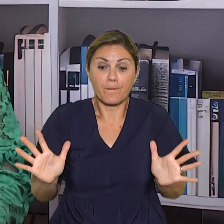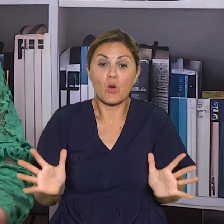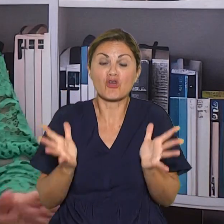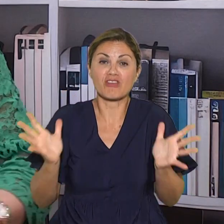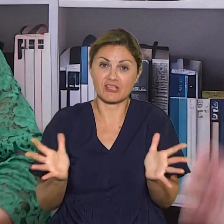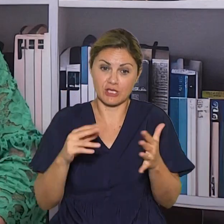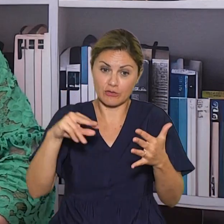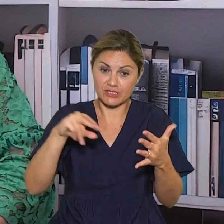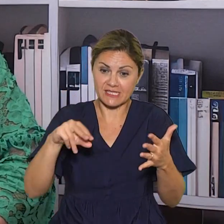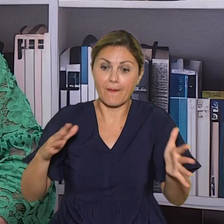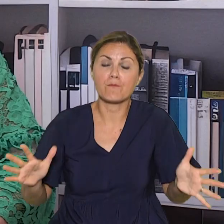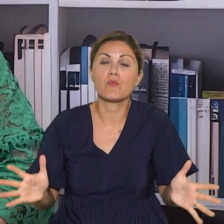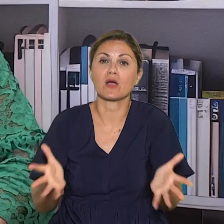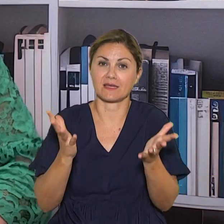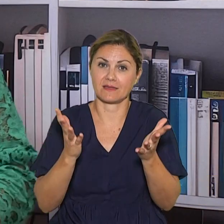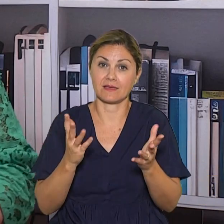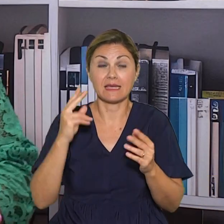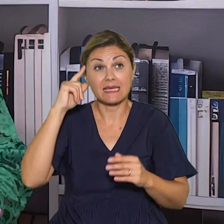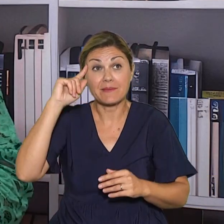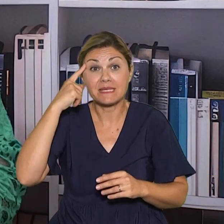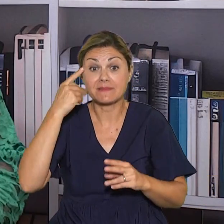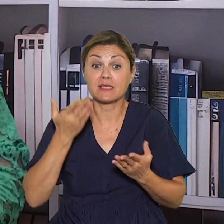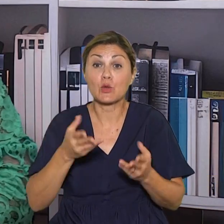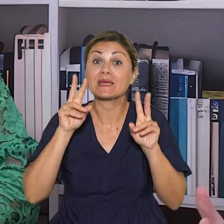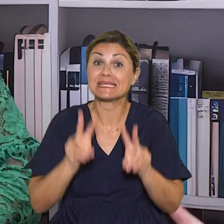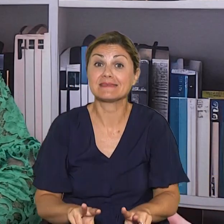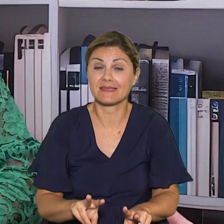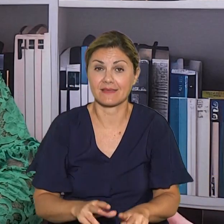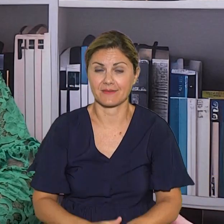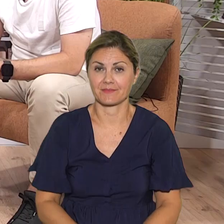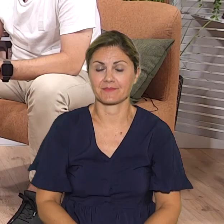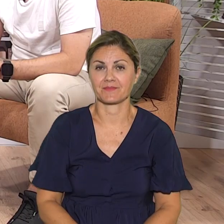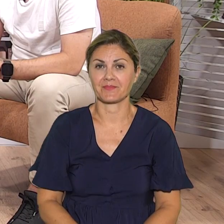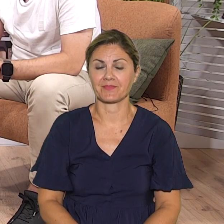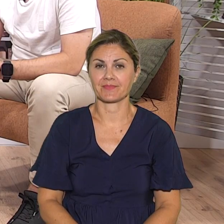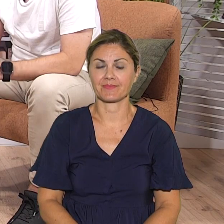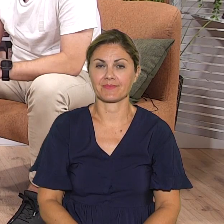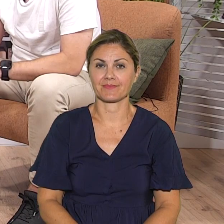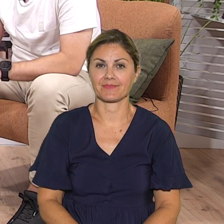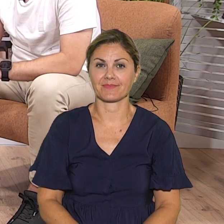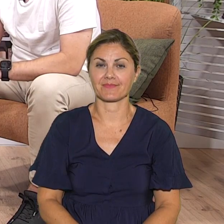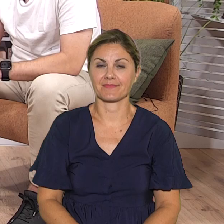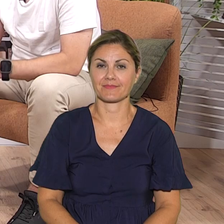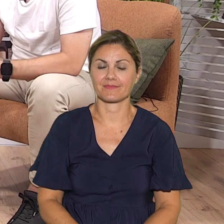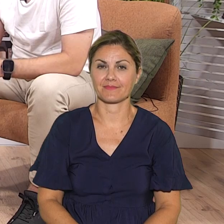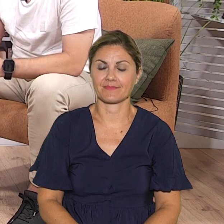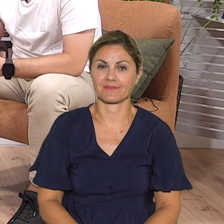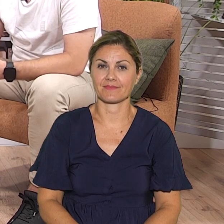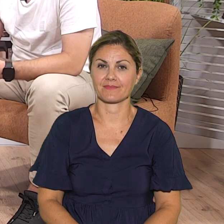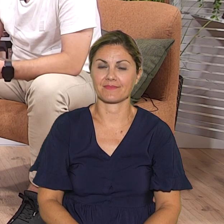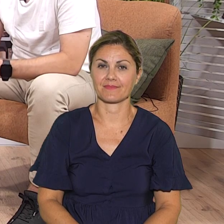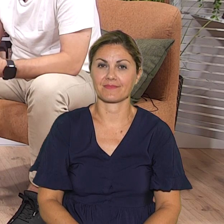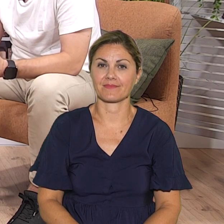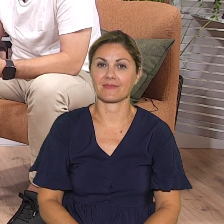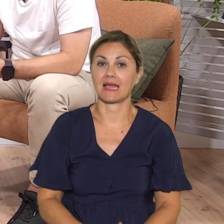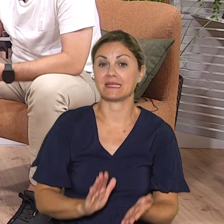ja jednostavno obožavam i volim i mislim da su istinite. Da. Što se tiče evo, slikanja, u